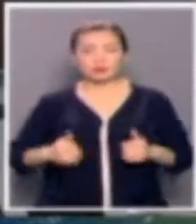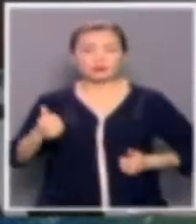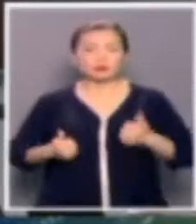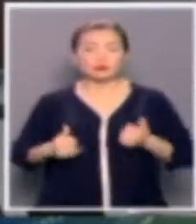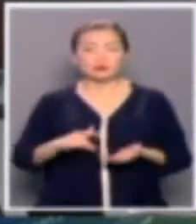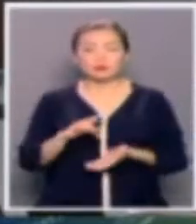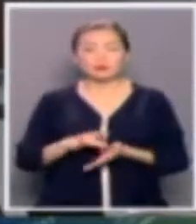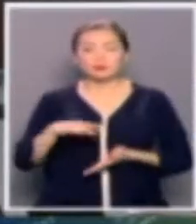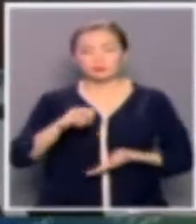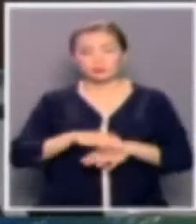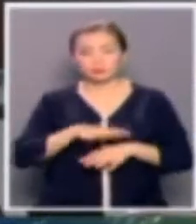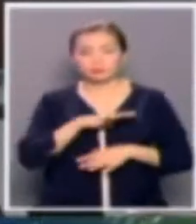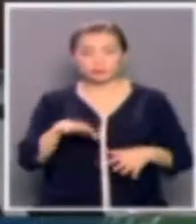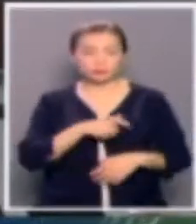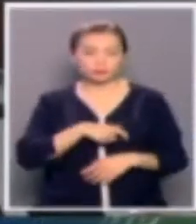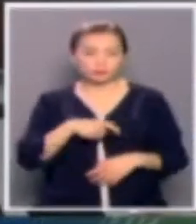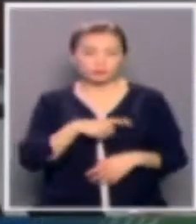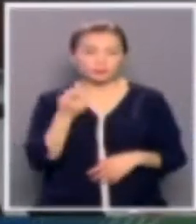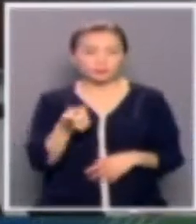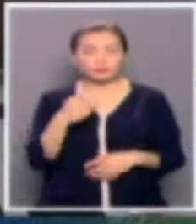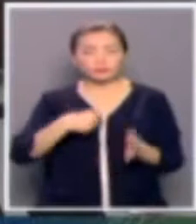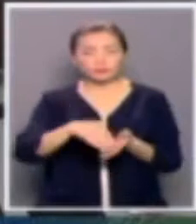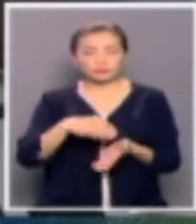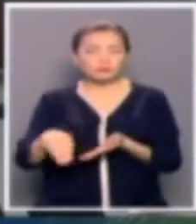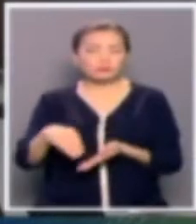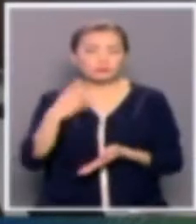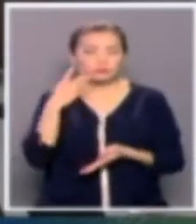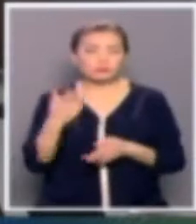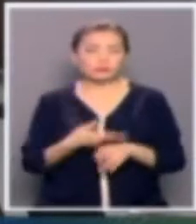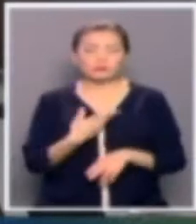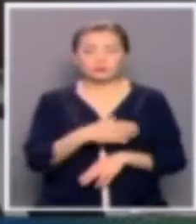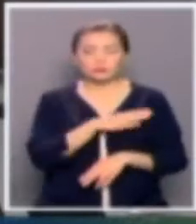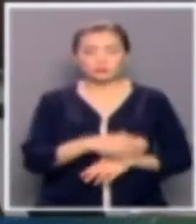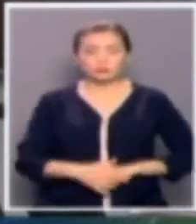бәсекелестік ортада болмаған. Сондықтан депутаттар бір көзден сатып алу мүмкіндігін алып тастауды ұсынып отыр.